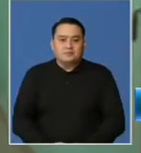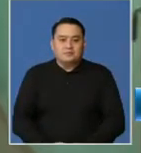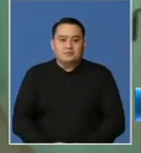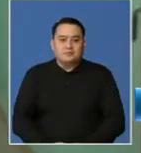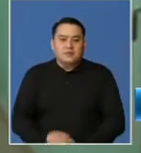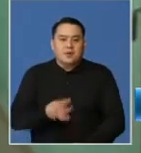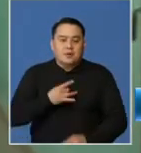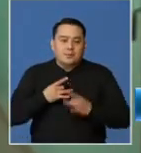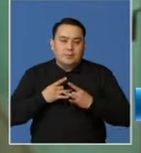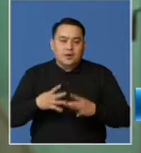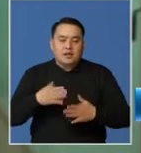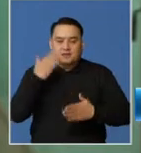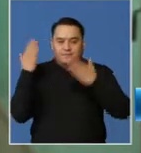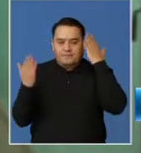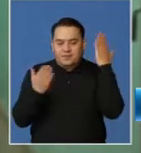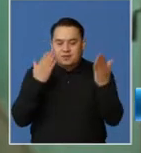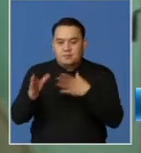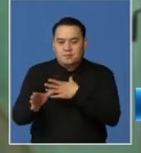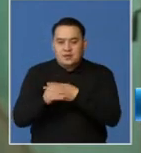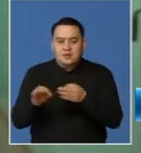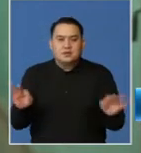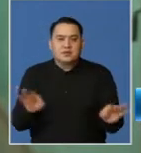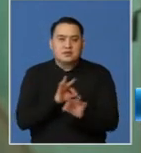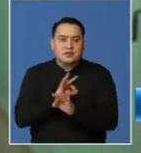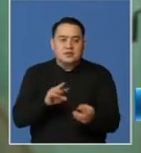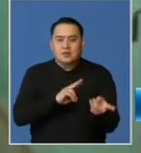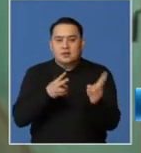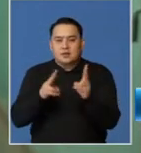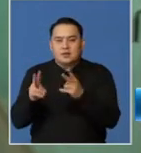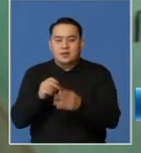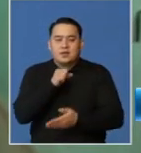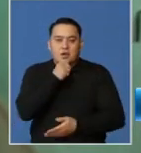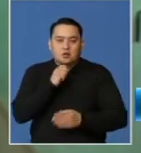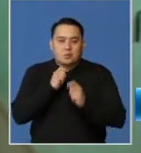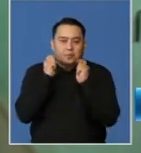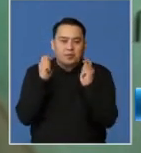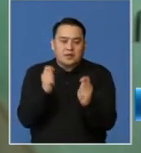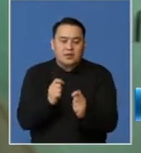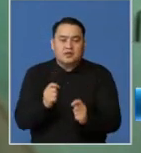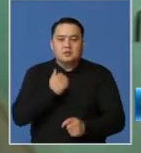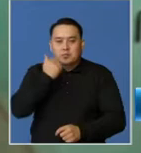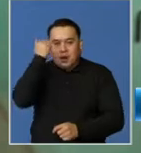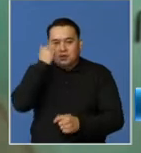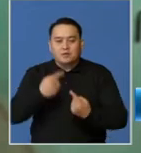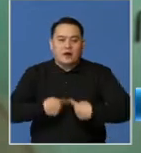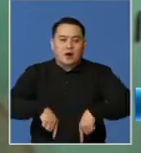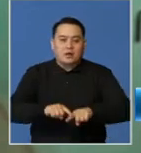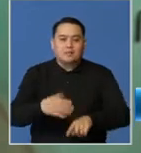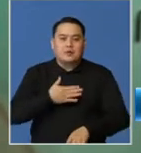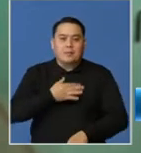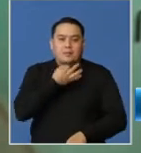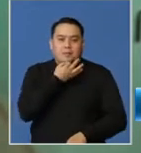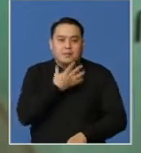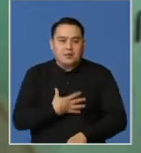Праздник прошел очень весело. Мы все вместе пили, танцевали. Дед Мороз принес нам подарки. Спасибо всем, кто устроил эту елку. Мне здесь